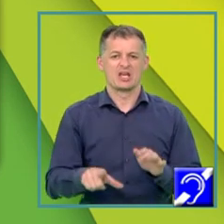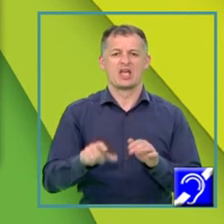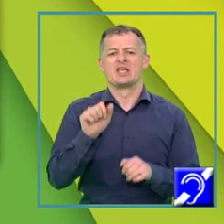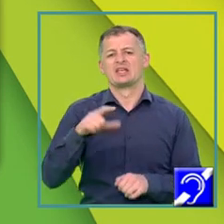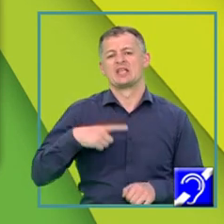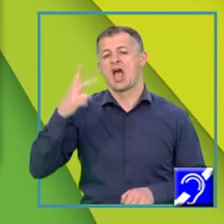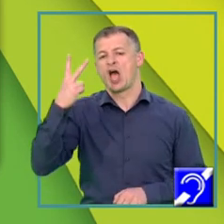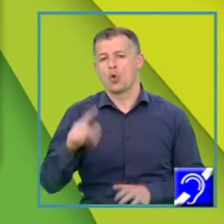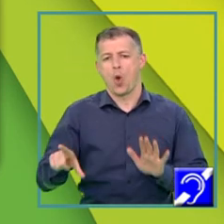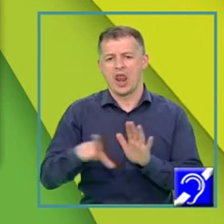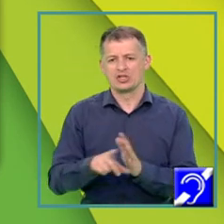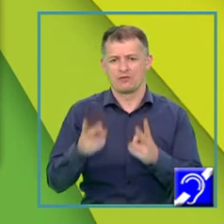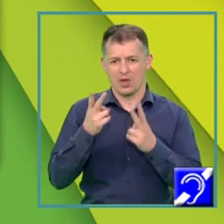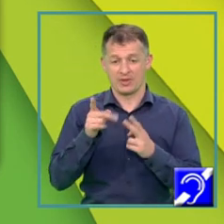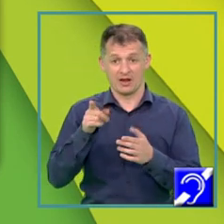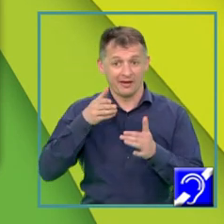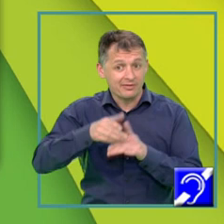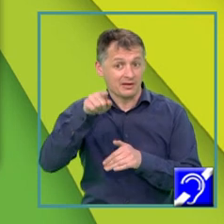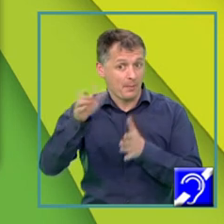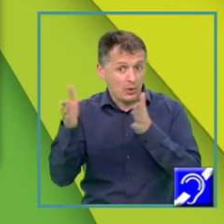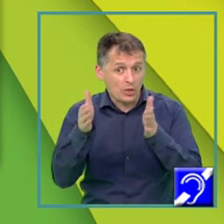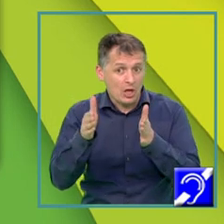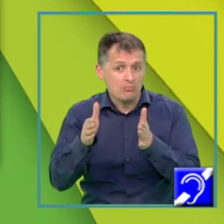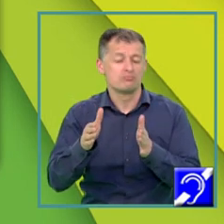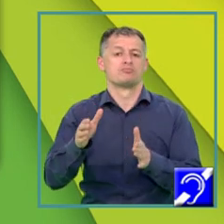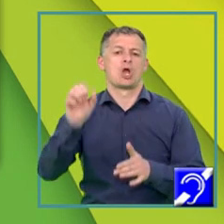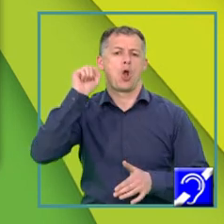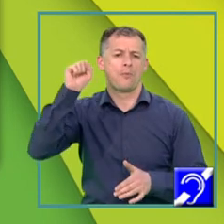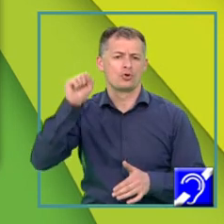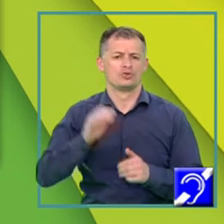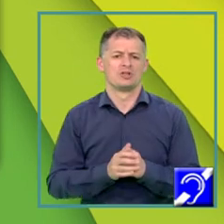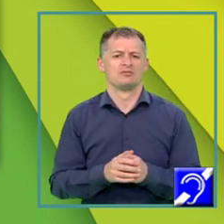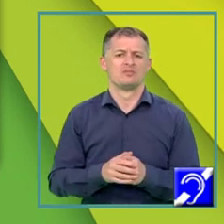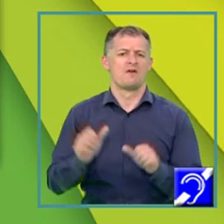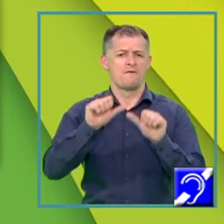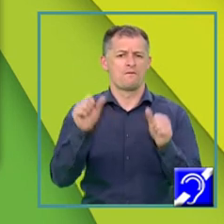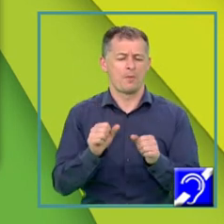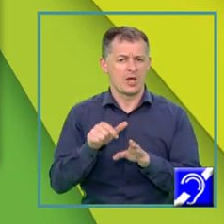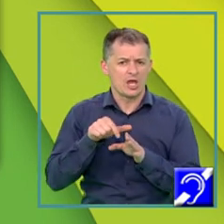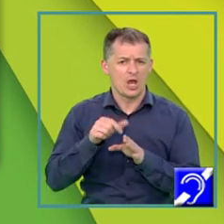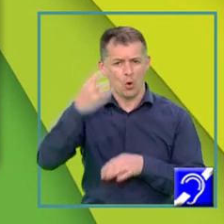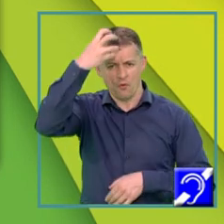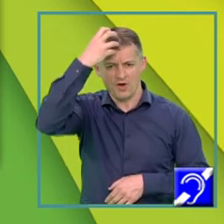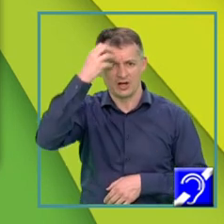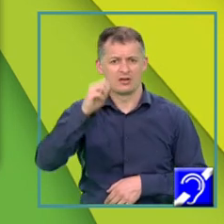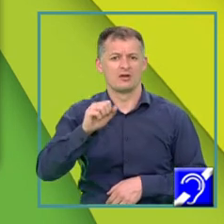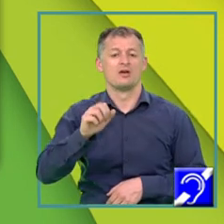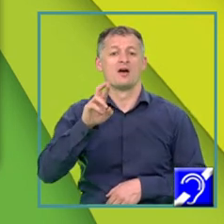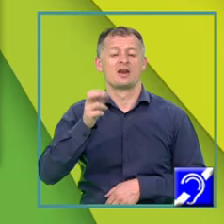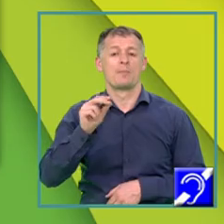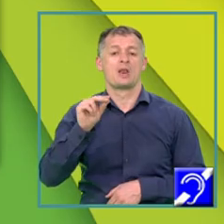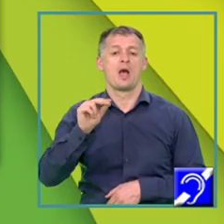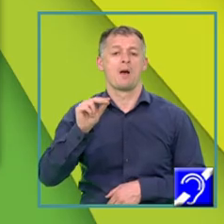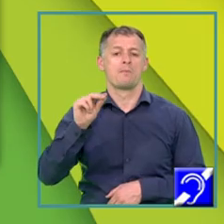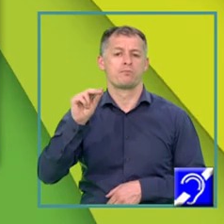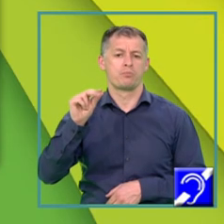fundamentală intrată în vigoare în perioada regimului politic comunist. Că are o factură totalitară. Că forma de guvernare e Republica Populară. De asemenea, să nu